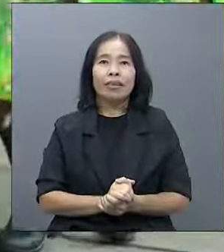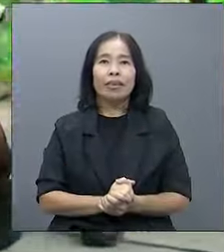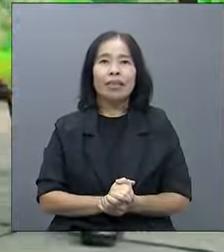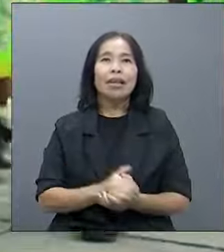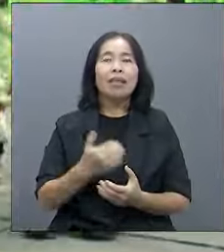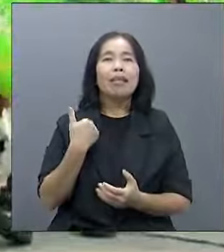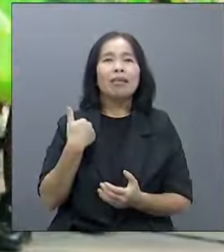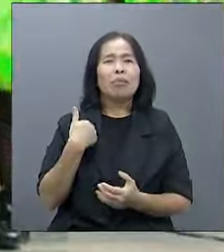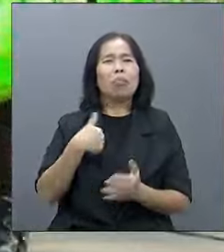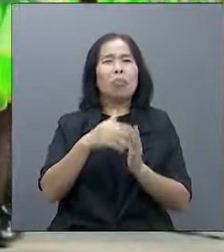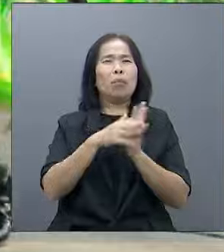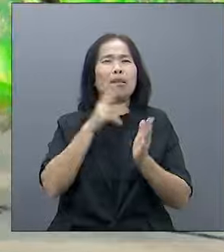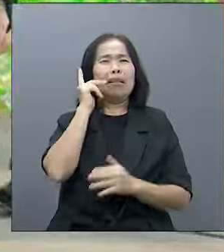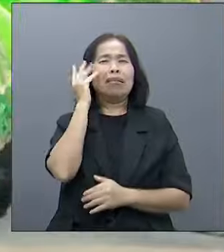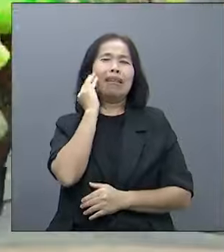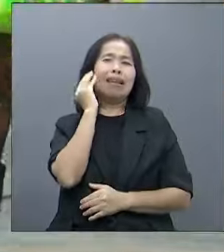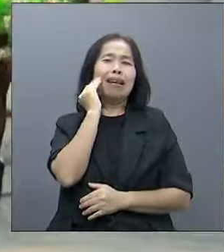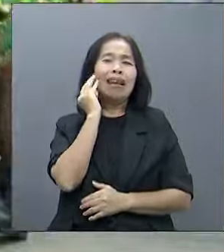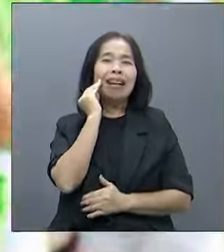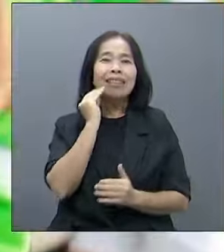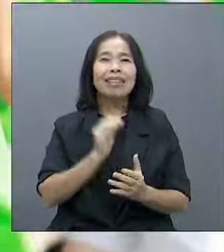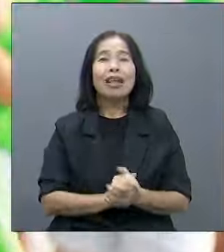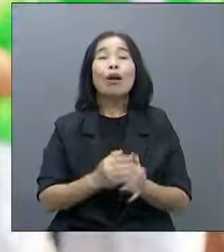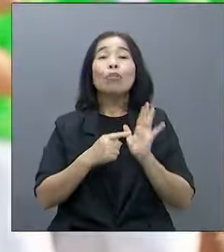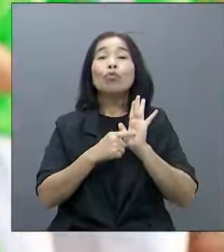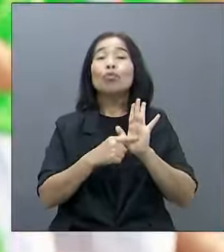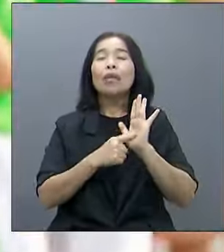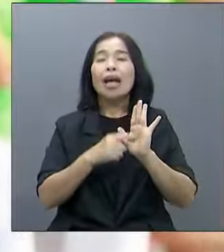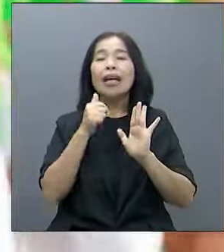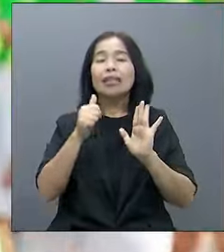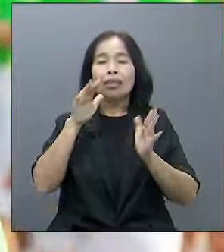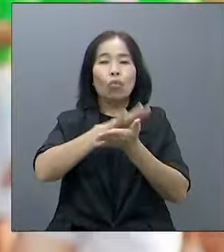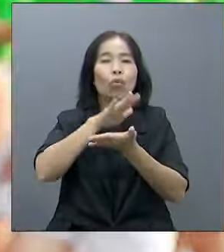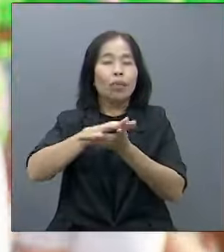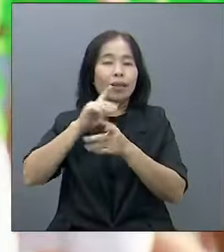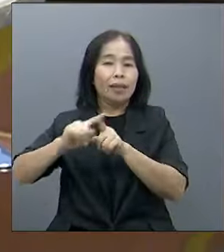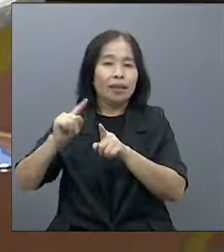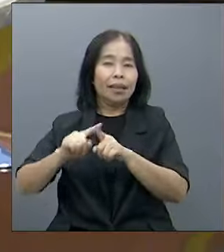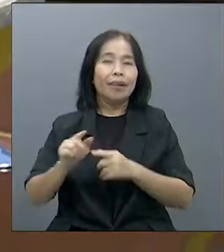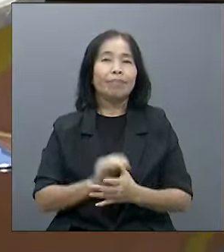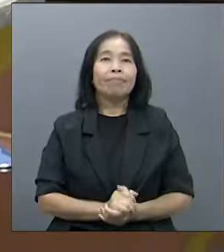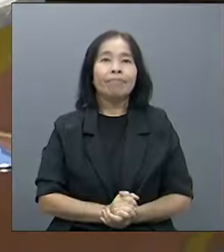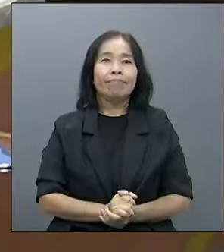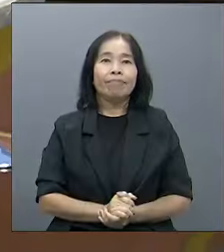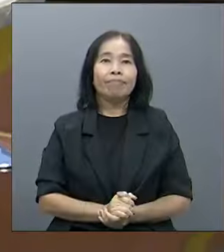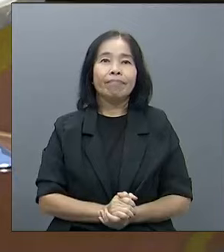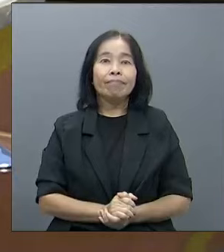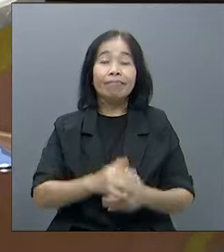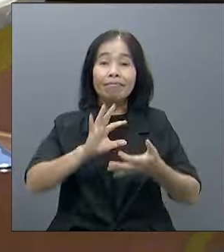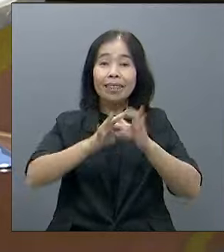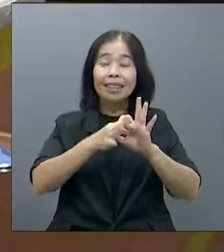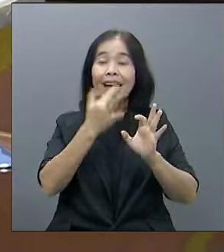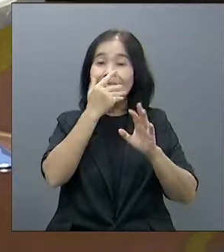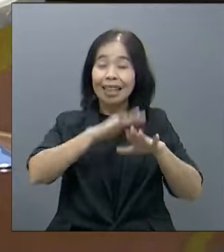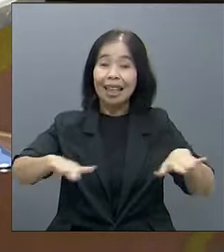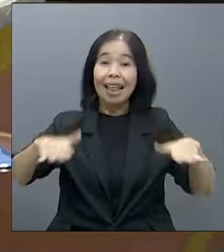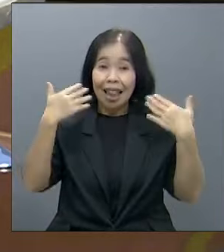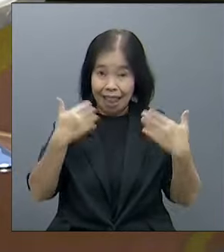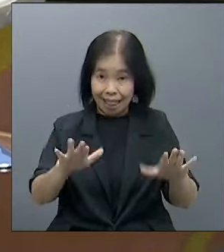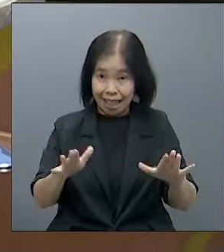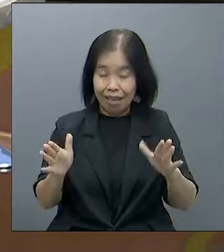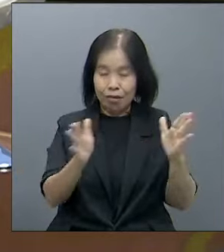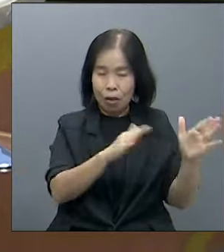ปัก น่ารักมากเลย นี่ก็เป็นตัวอย่างดีๆนะคะคุณผู้ชมนอกจากเรื่องของกีฬาสีเด็กที่เราเห็นความพร้อม